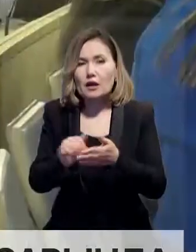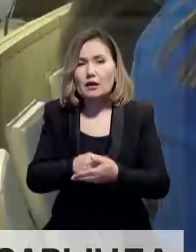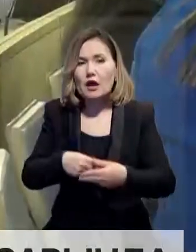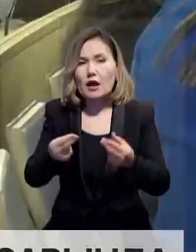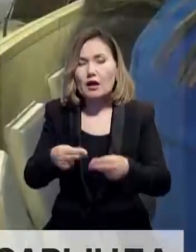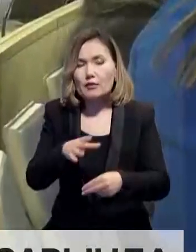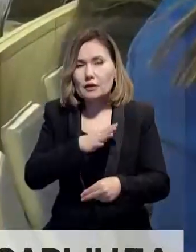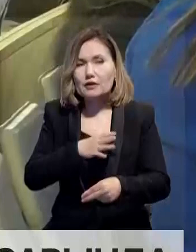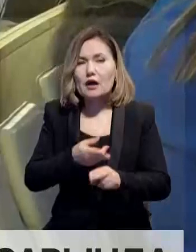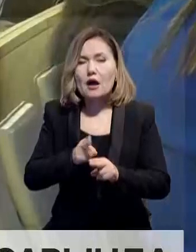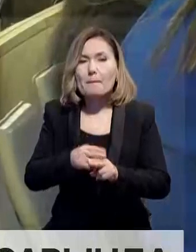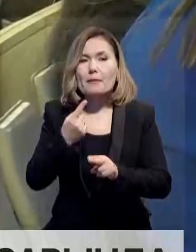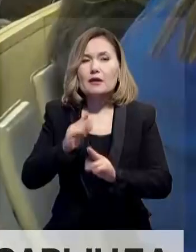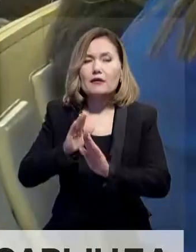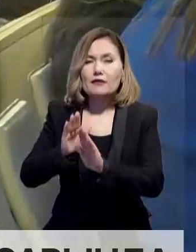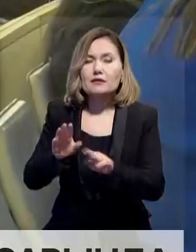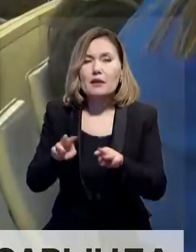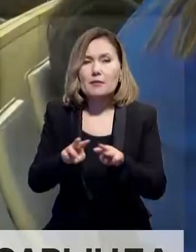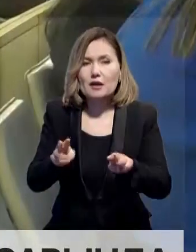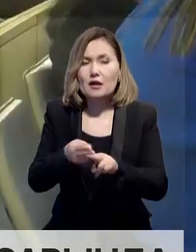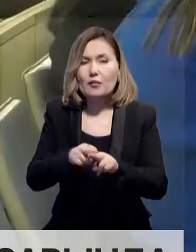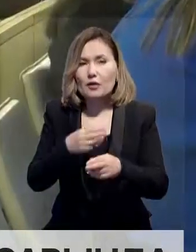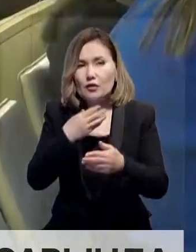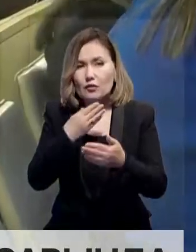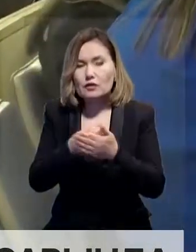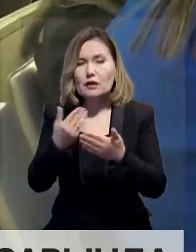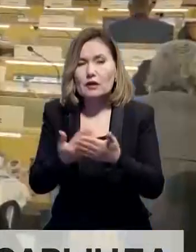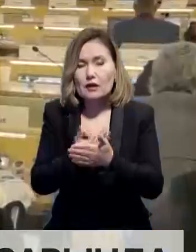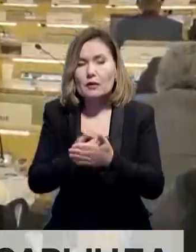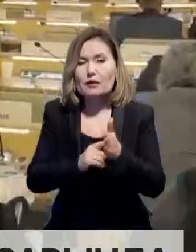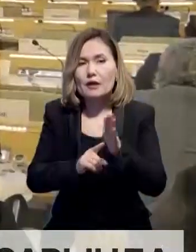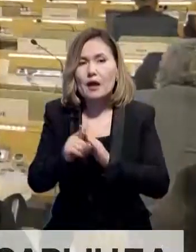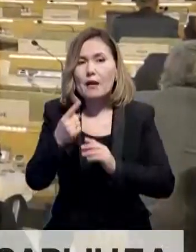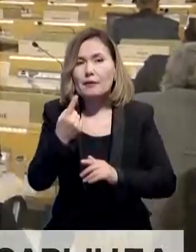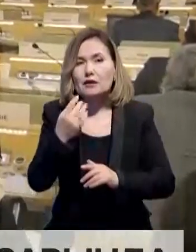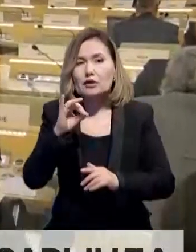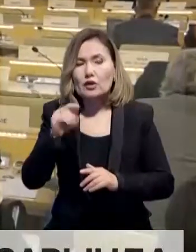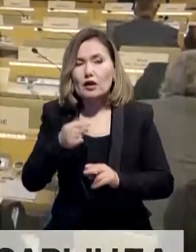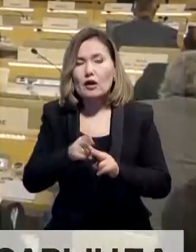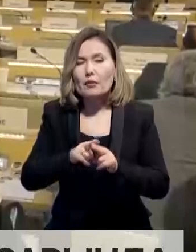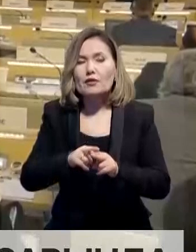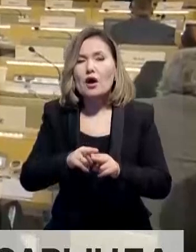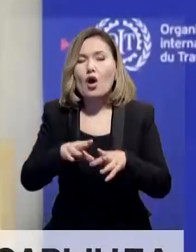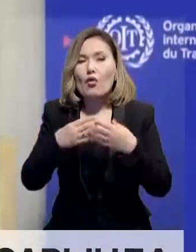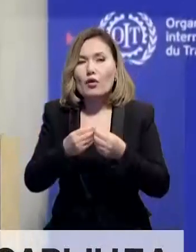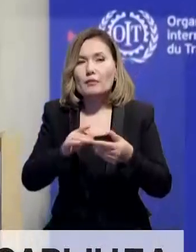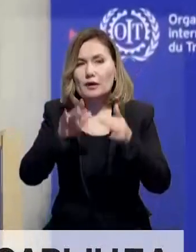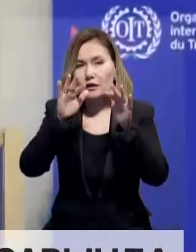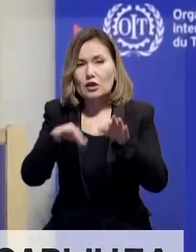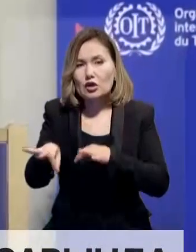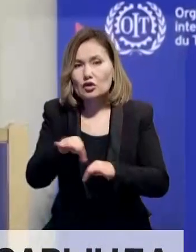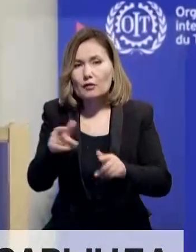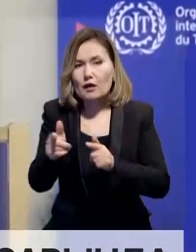қабылданды. Бірінші вице-министр саладағы жаңалықтармен де бөлісті. Бірінші шілдеден бастап елімізде отбасының цифрлық картасы атты жоба